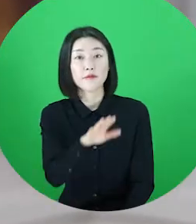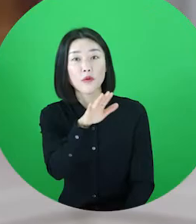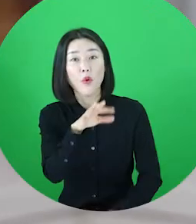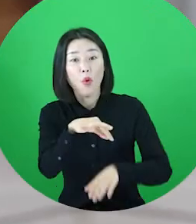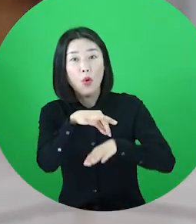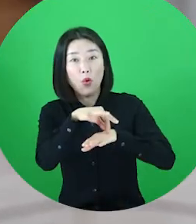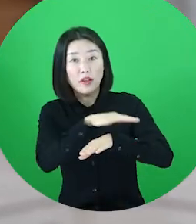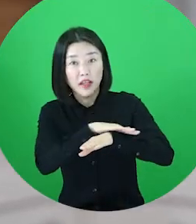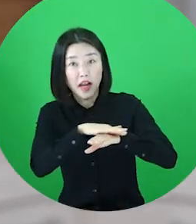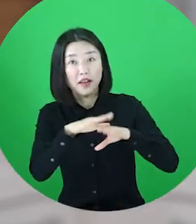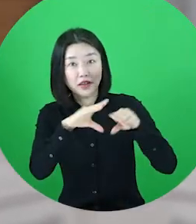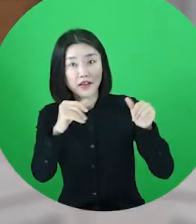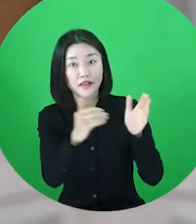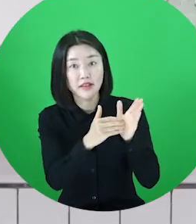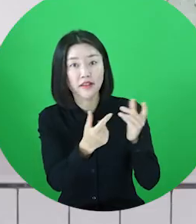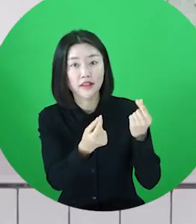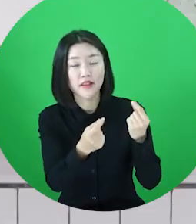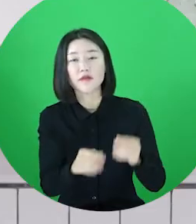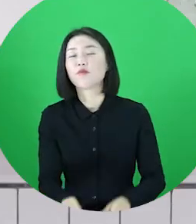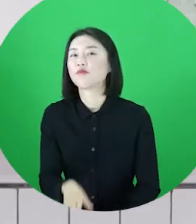요리사님의 고기도 잘 익은 것 같네요.